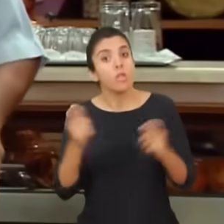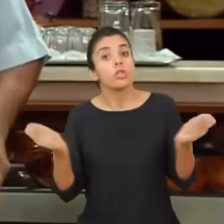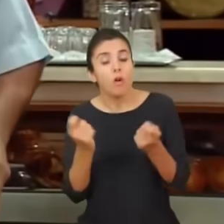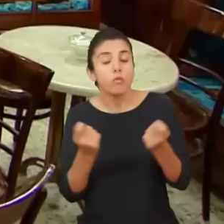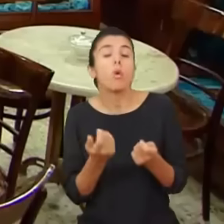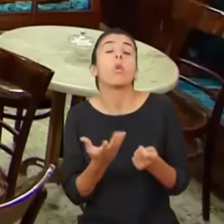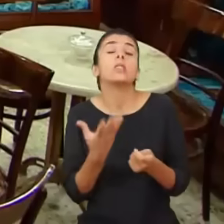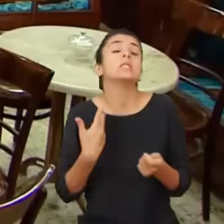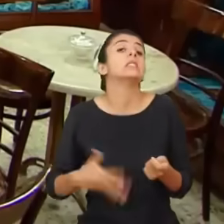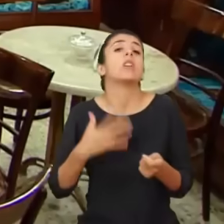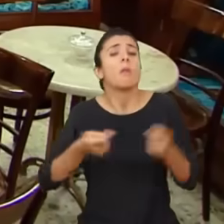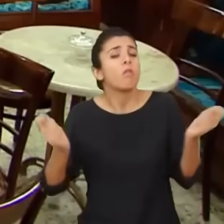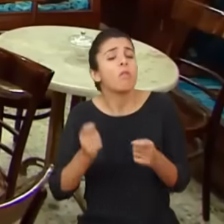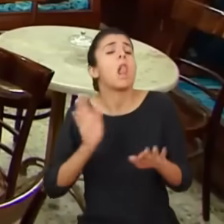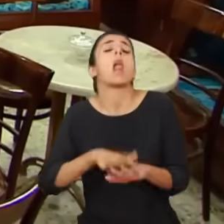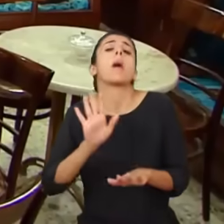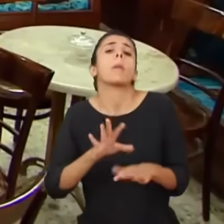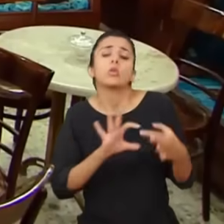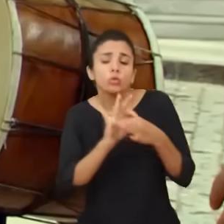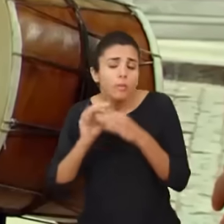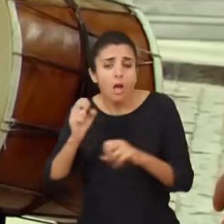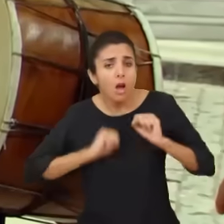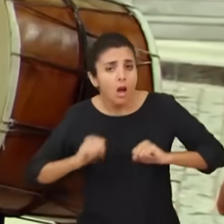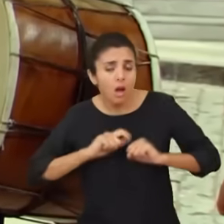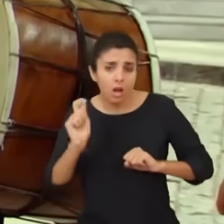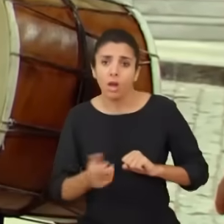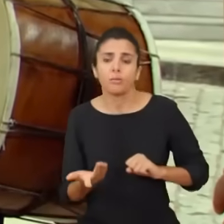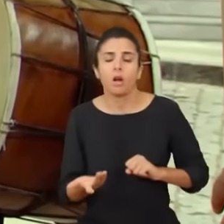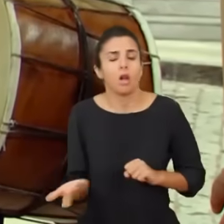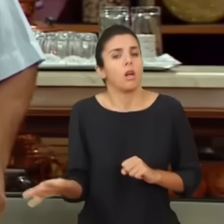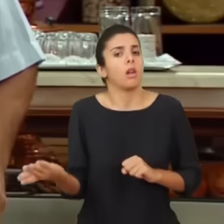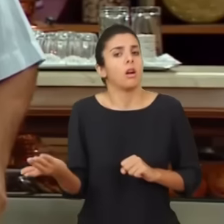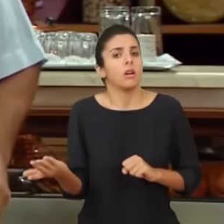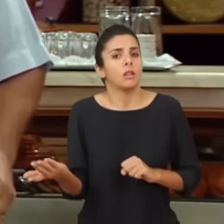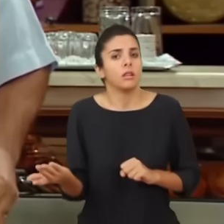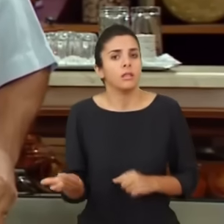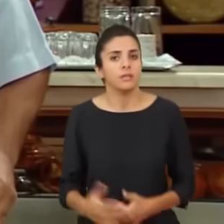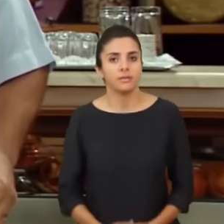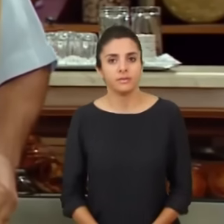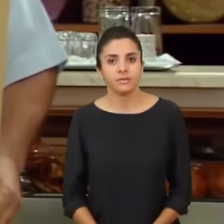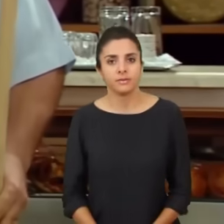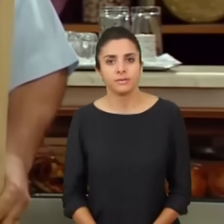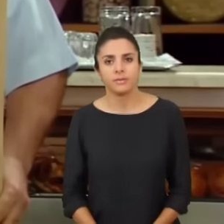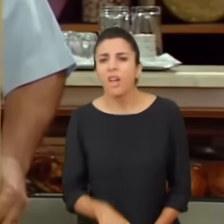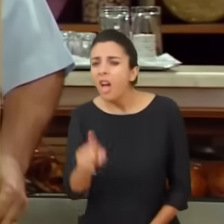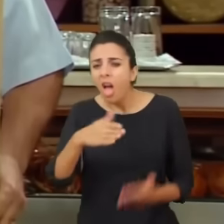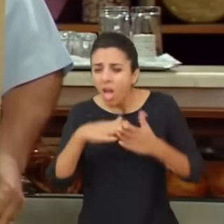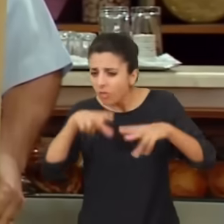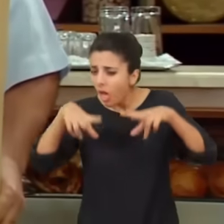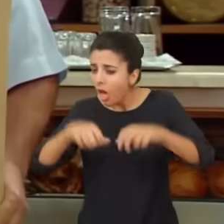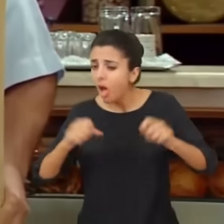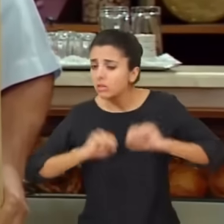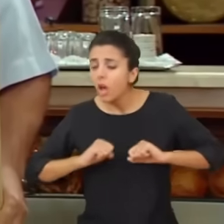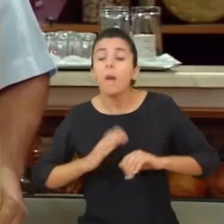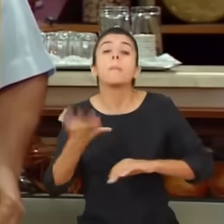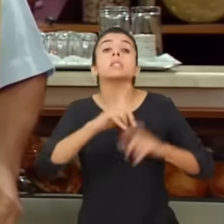davulsuz olmuyor mu? Damara, damara, damara. Olmuyor mu davulsuz? Hayret bir şey. Ya siz neden burada çalışıyorsunuz?